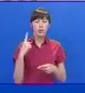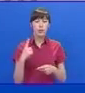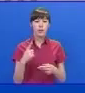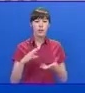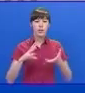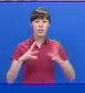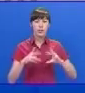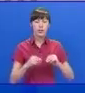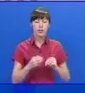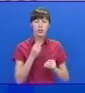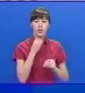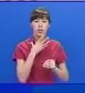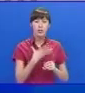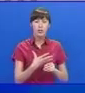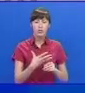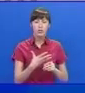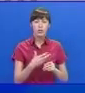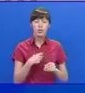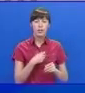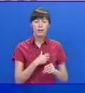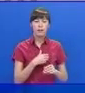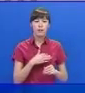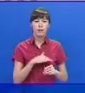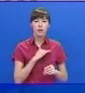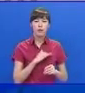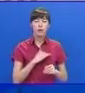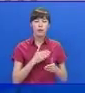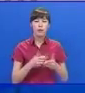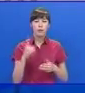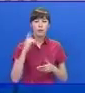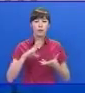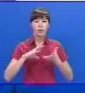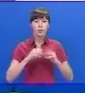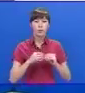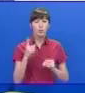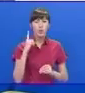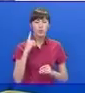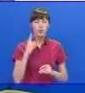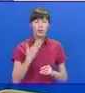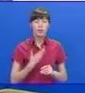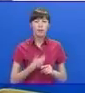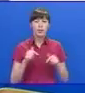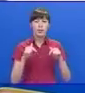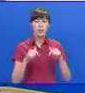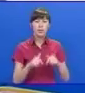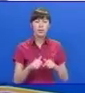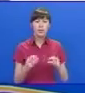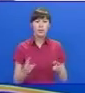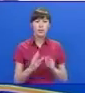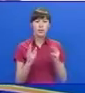нәтижесінде жақсы өздерінің көңілдеріне, саналарына ой түйді деп ойлаймын. Бізде осы жерде өрт